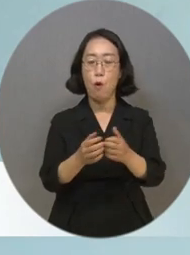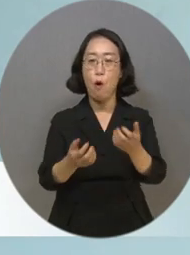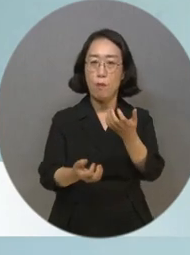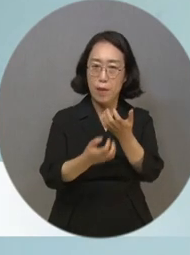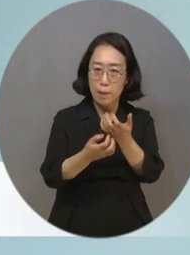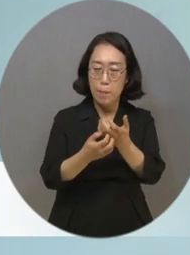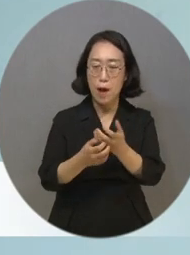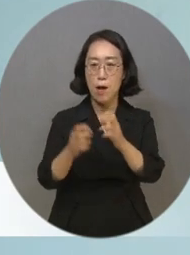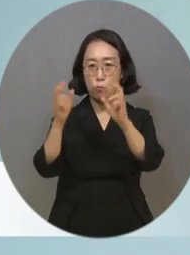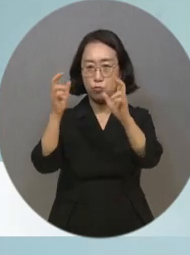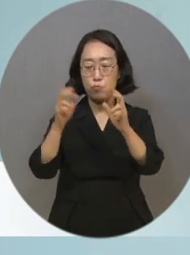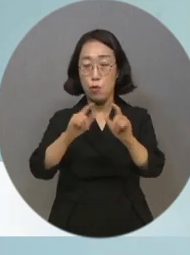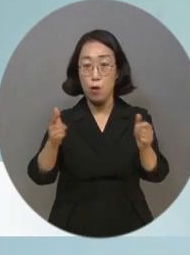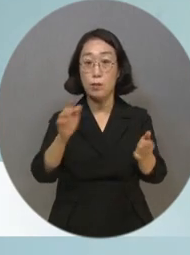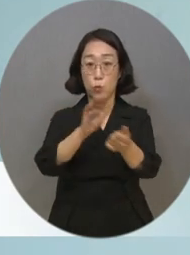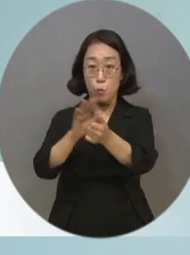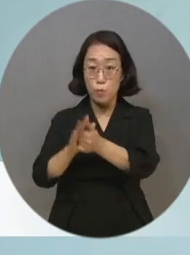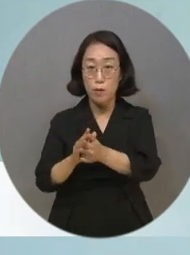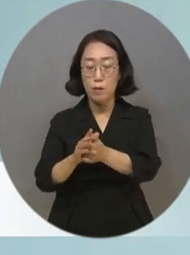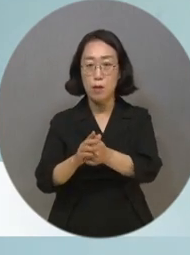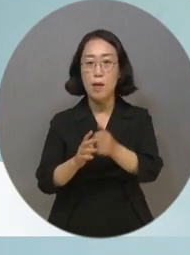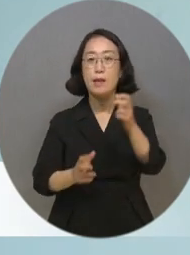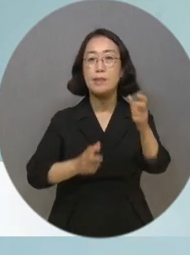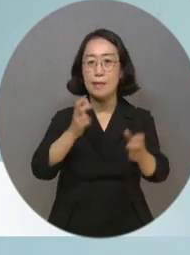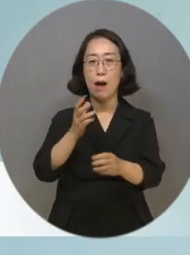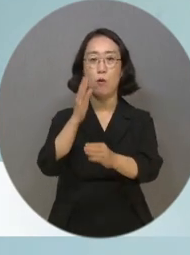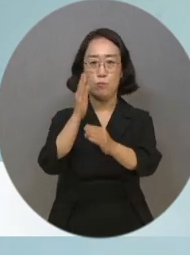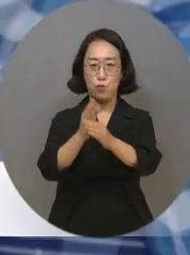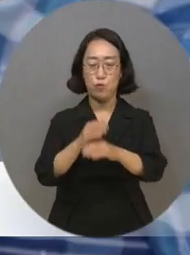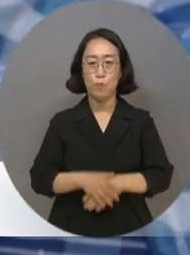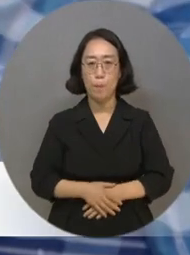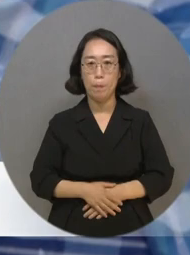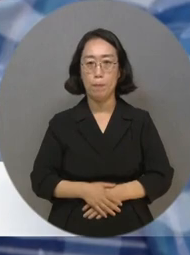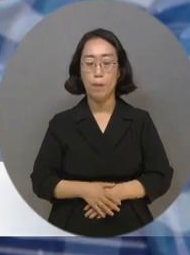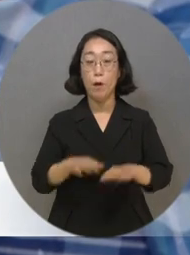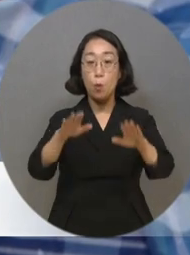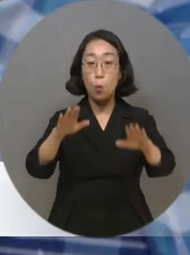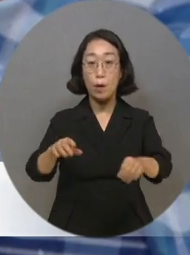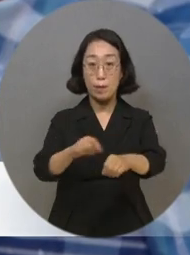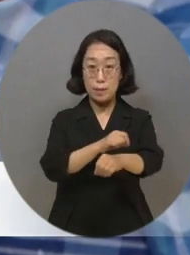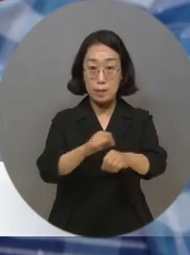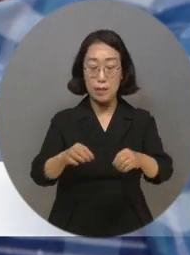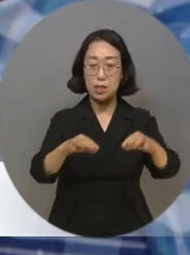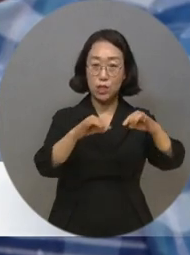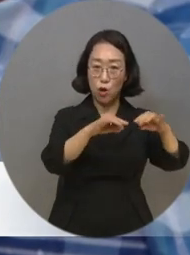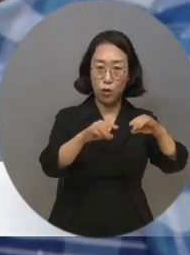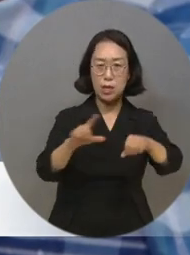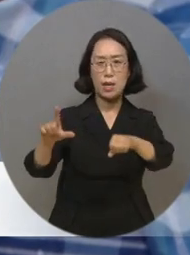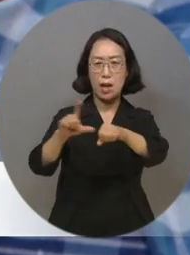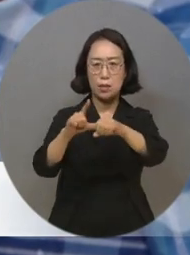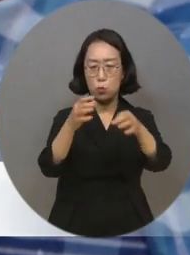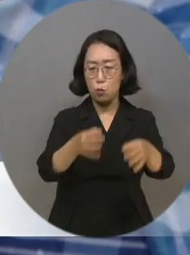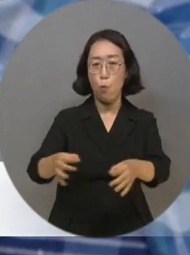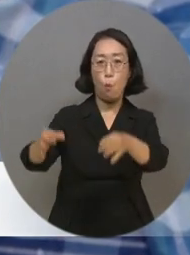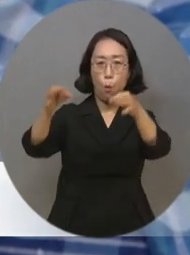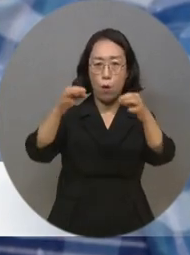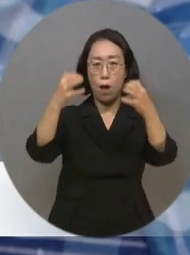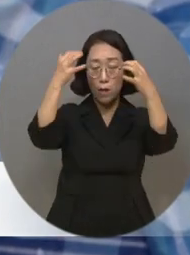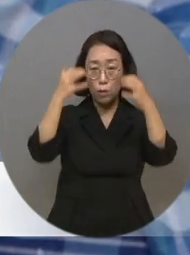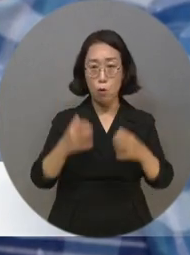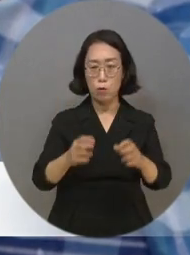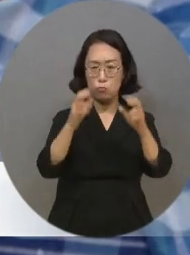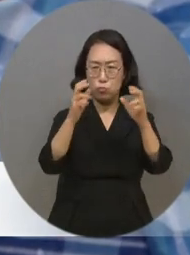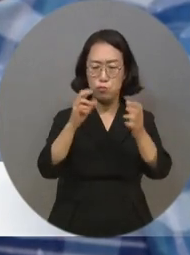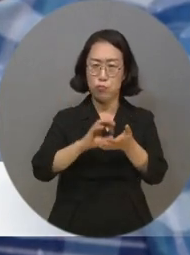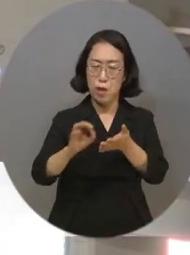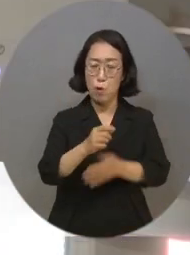등 저소득층 에너지 효율 개선 사업을 추진하고 있습니다. 올해는 전기 가스요금 인상과 여름철 냉방 수요